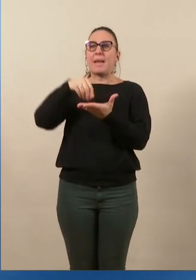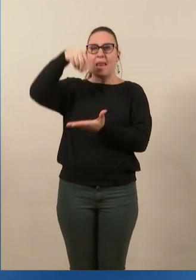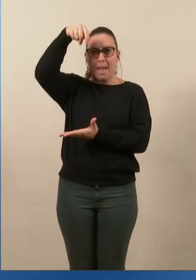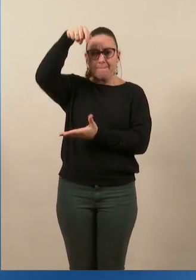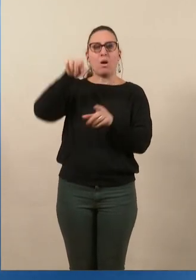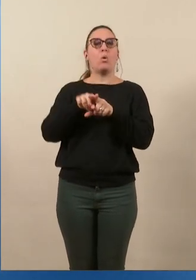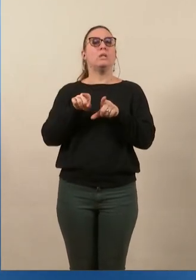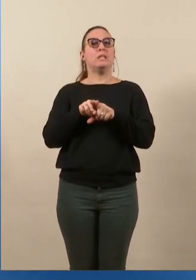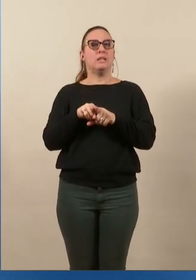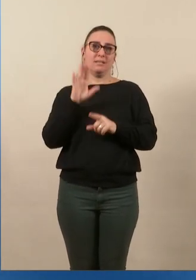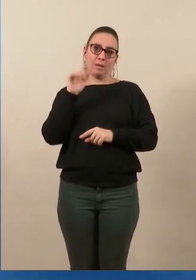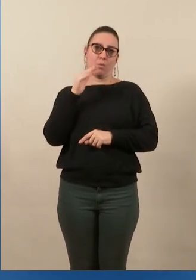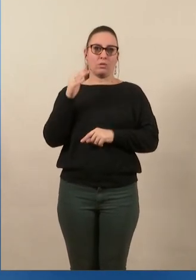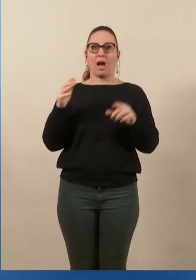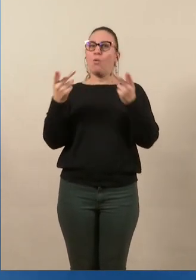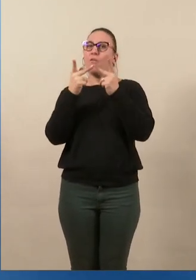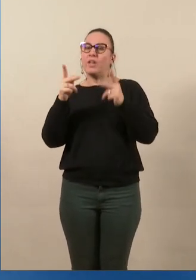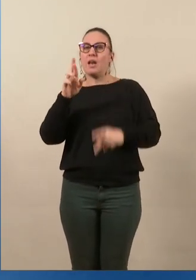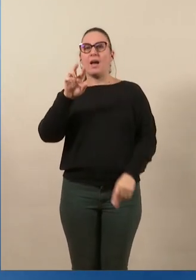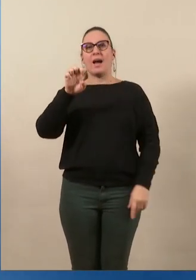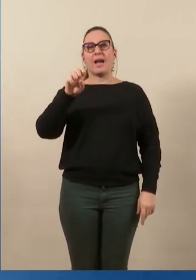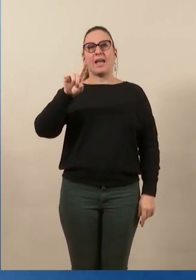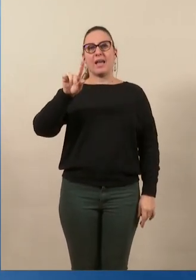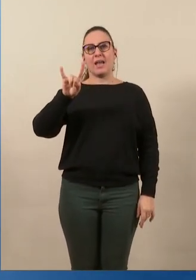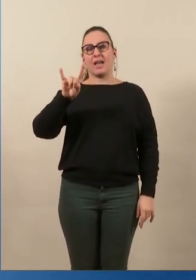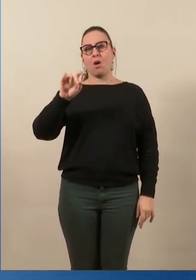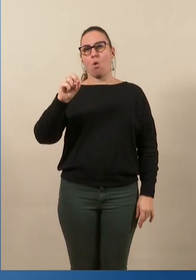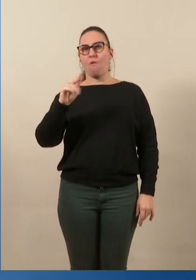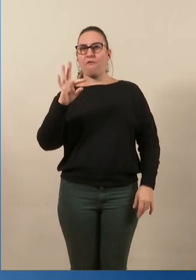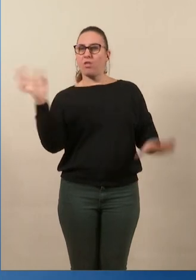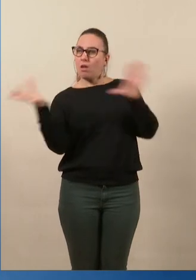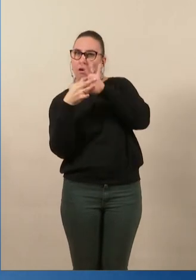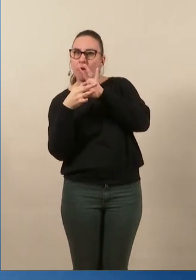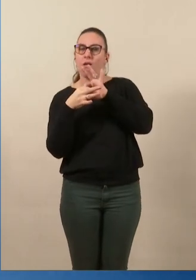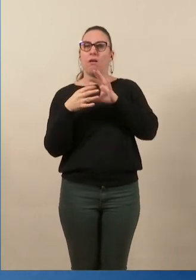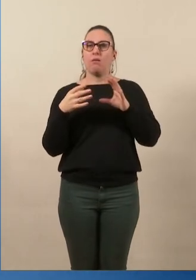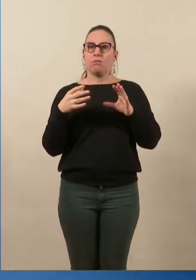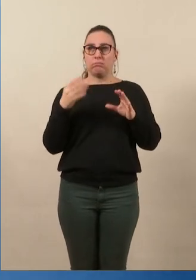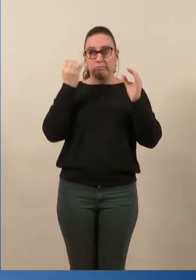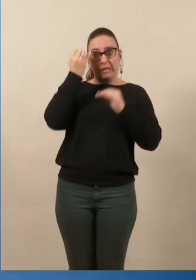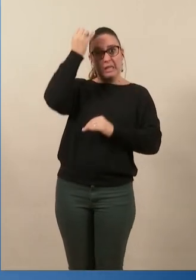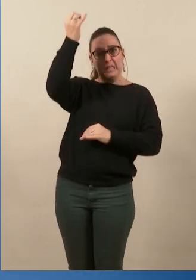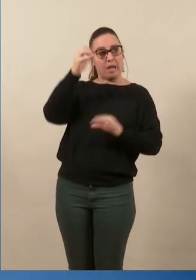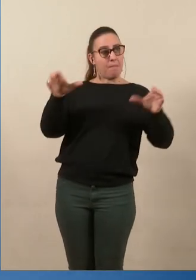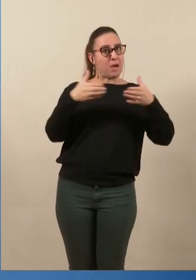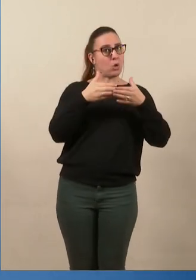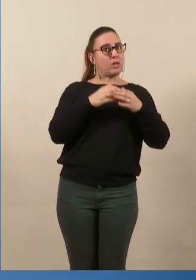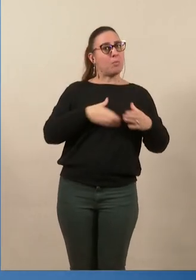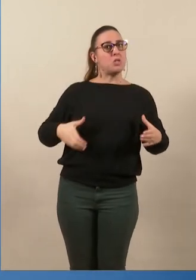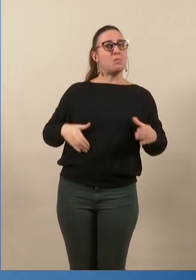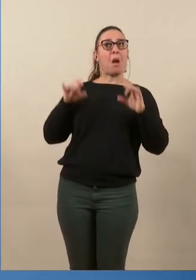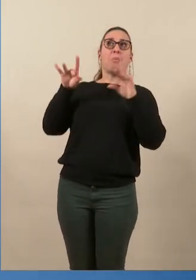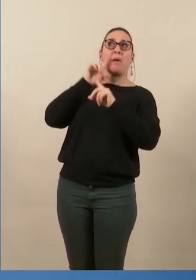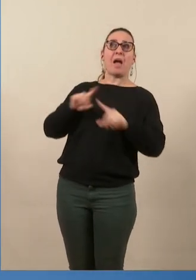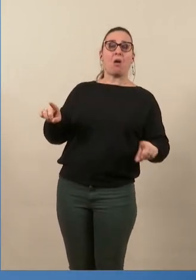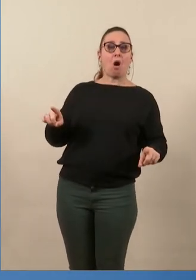maire de reprendre la coopération avec réovote est-ce que est-ce à dire que son initiative n'est pas approuvée par la majorité municipale